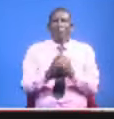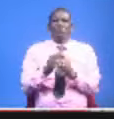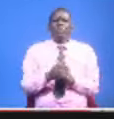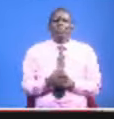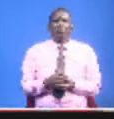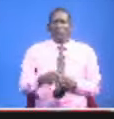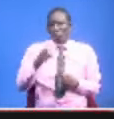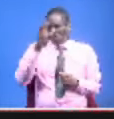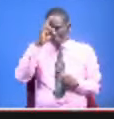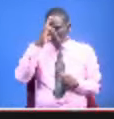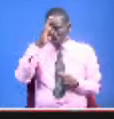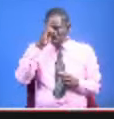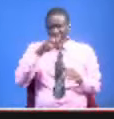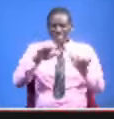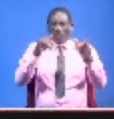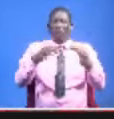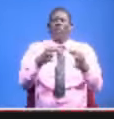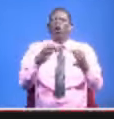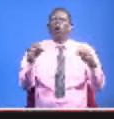Polisi walikaa sana kama